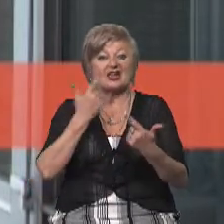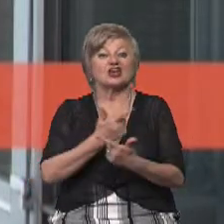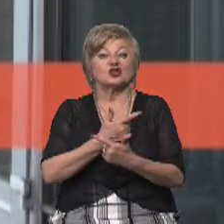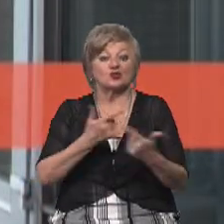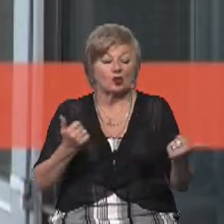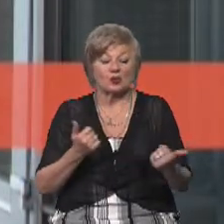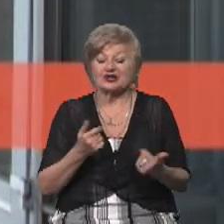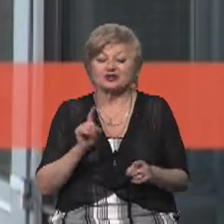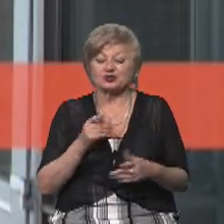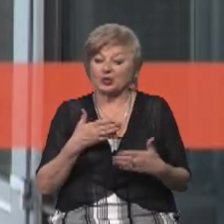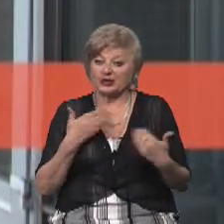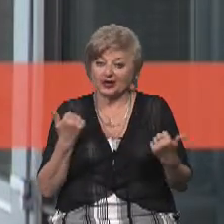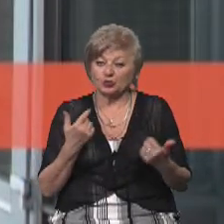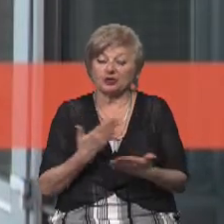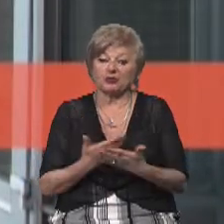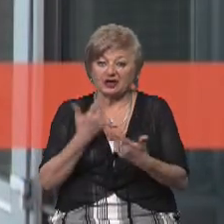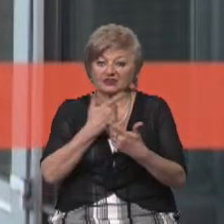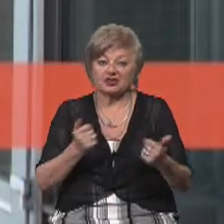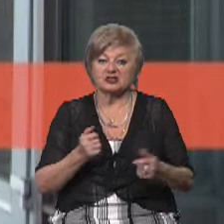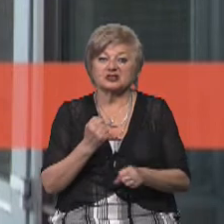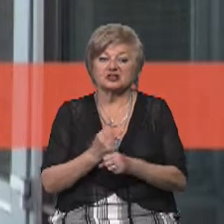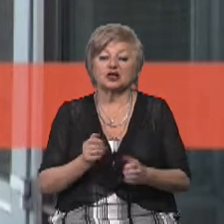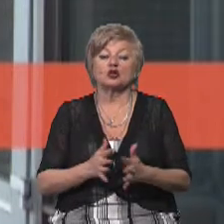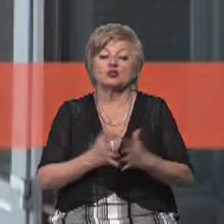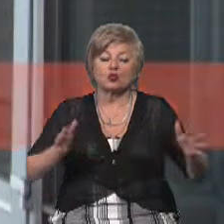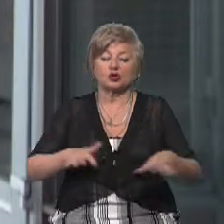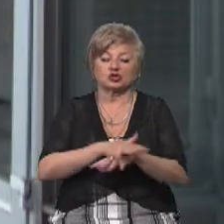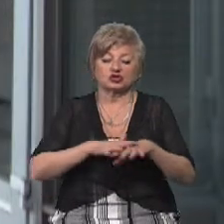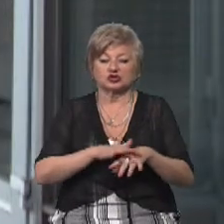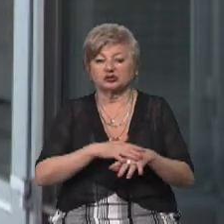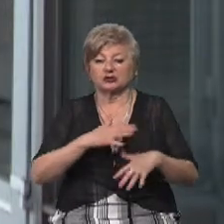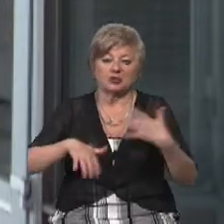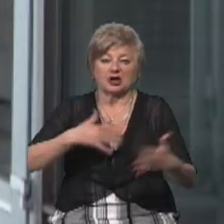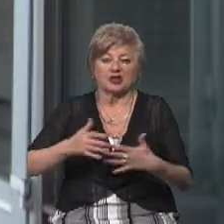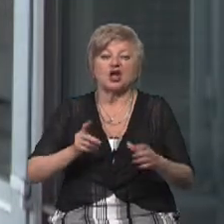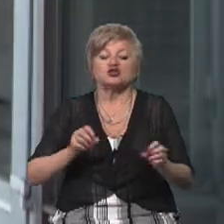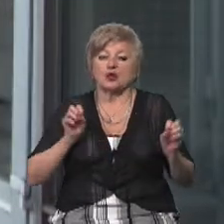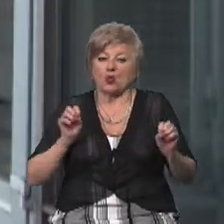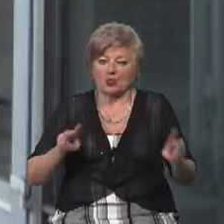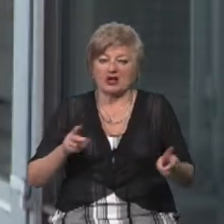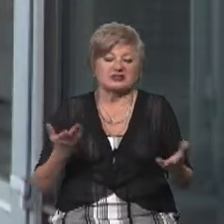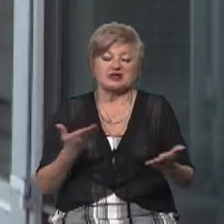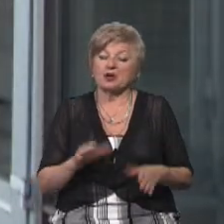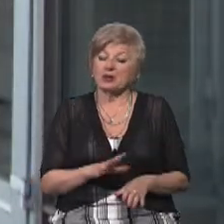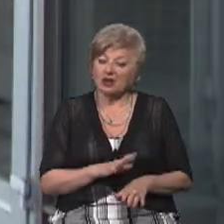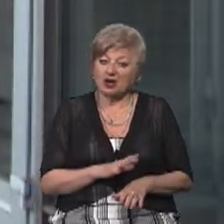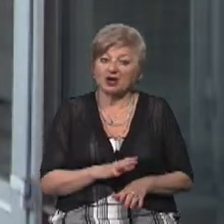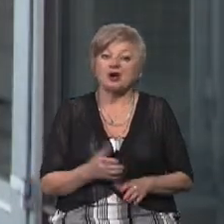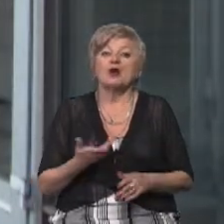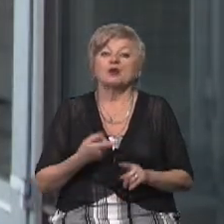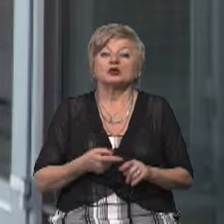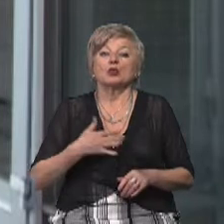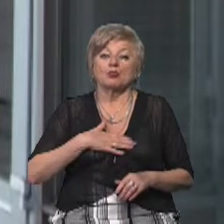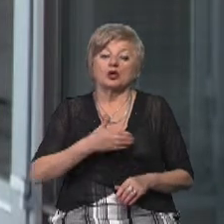відсутність інформації спричиняє більшу паніку, ніж реальна загроза, яка там була. Тобто ми